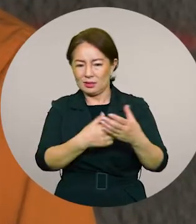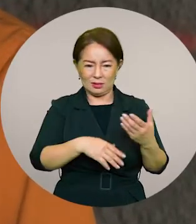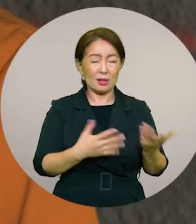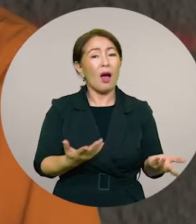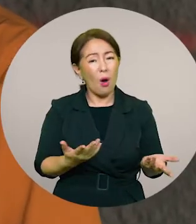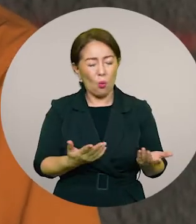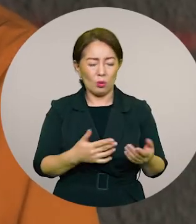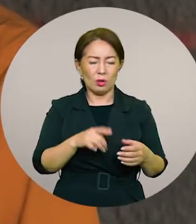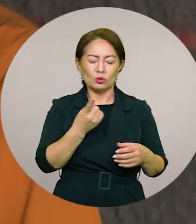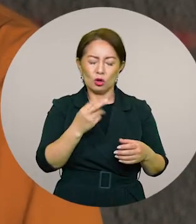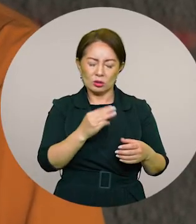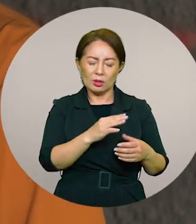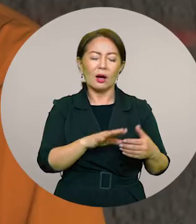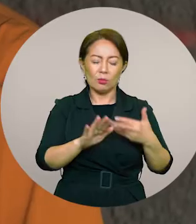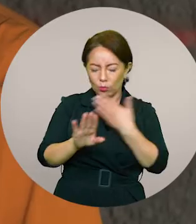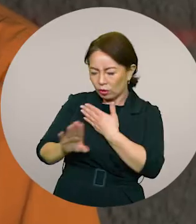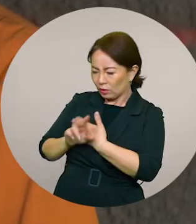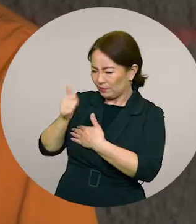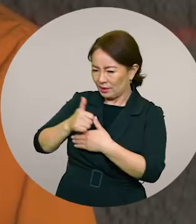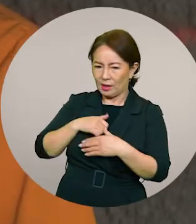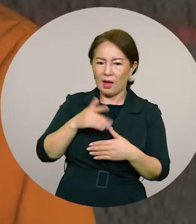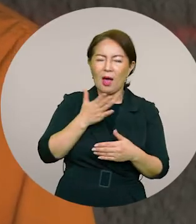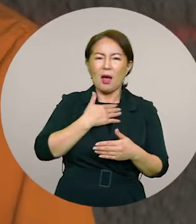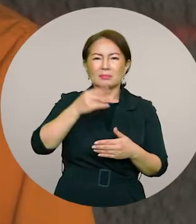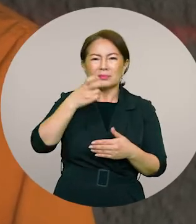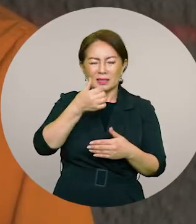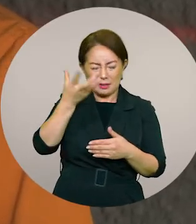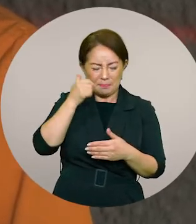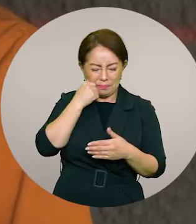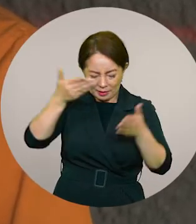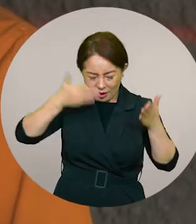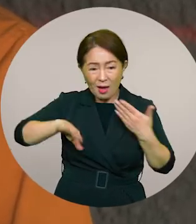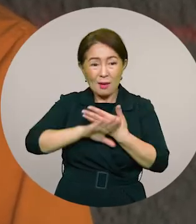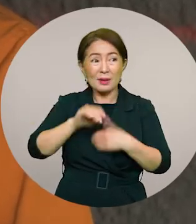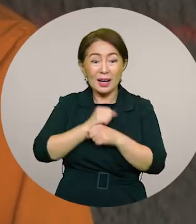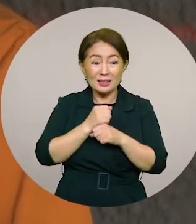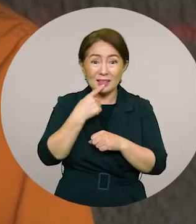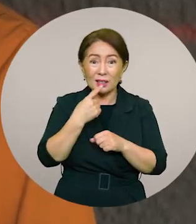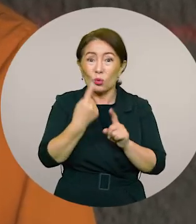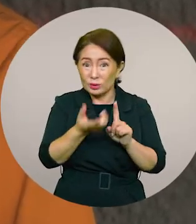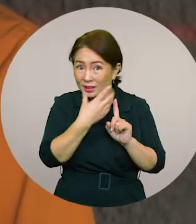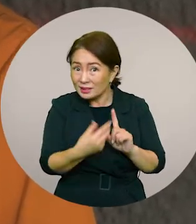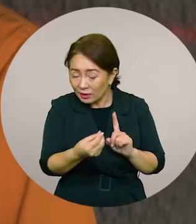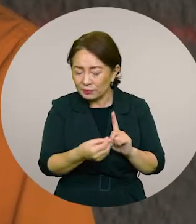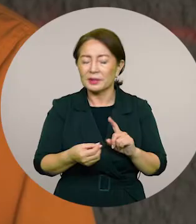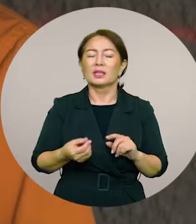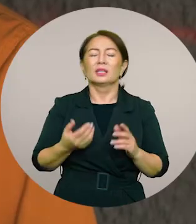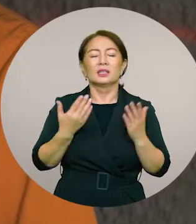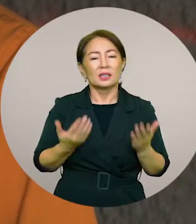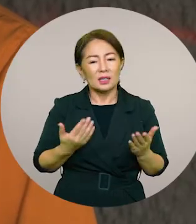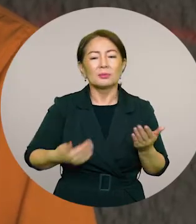болгоомжтой тэрэг бол айгүй нөгөө амь насны эрсдэлтэй ажил гэж хүлээж авч байгаа. Тэгээд тийм болохоор бид нар